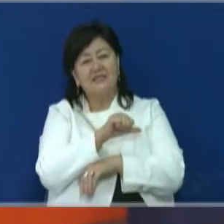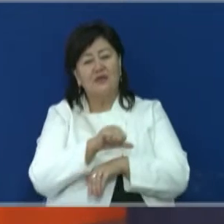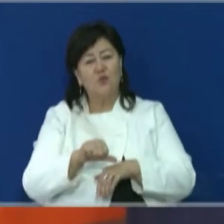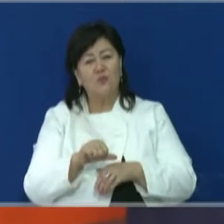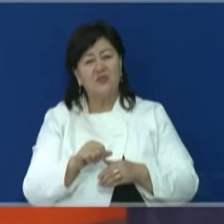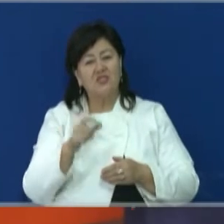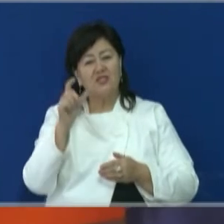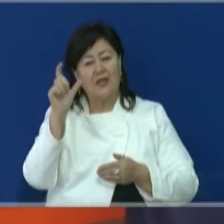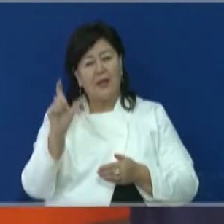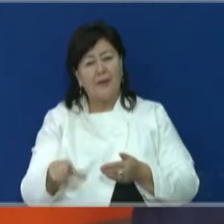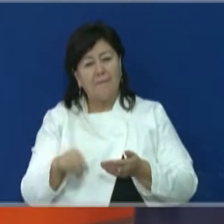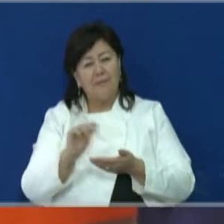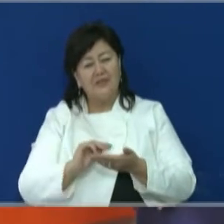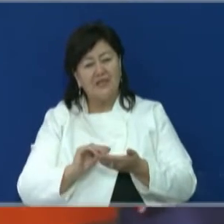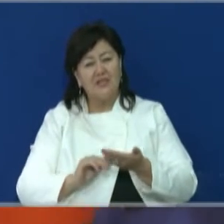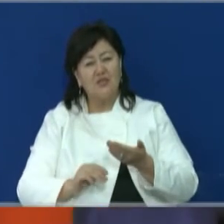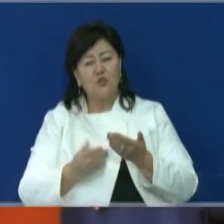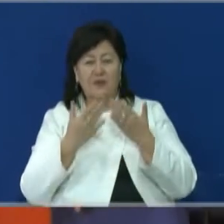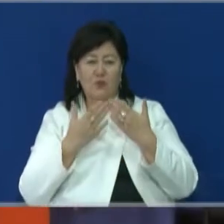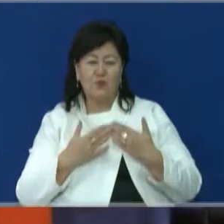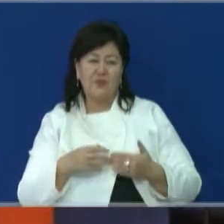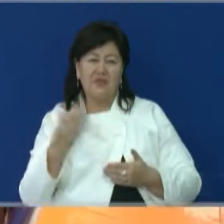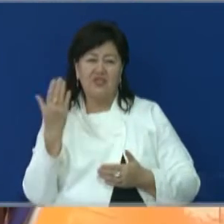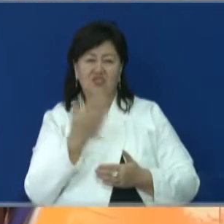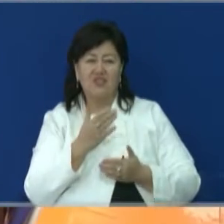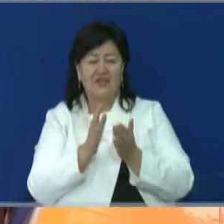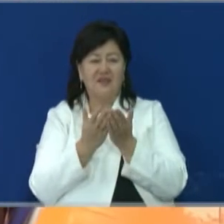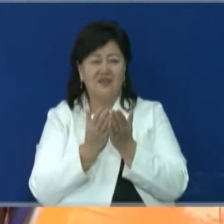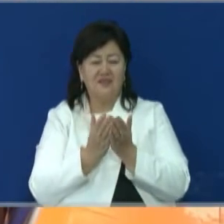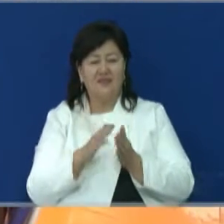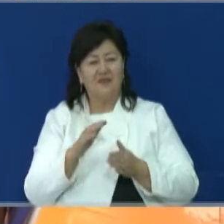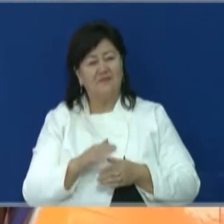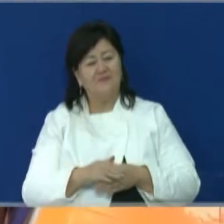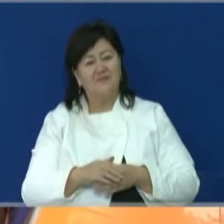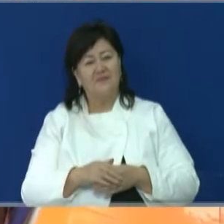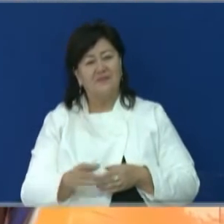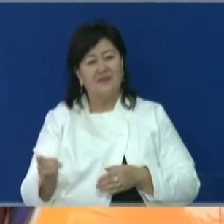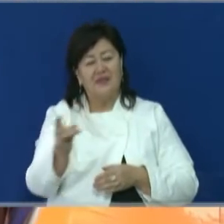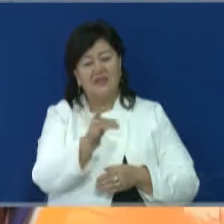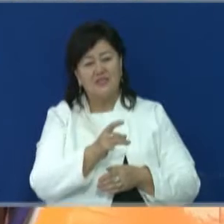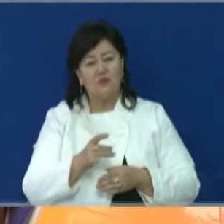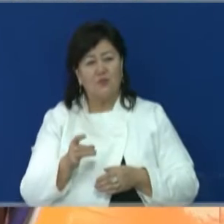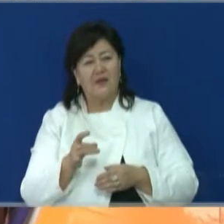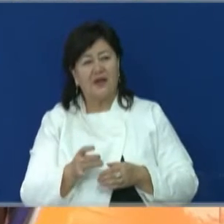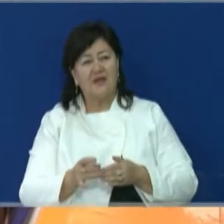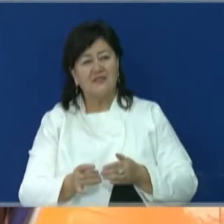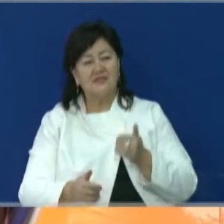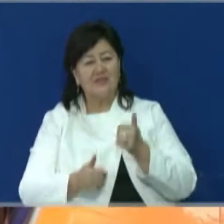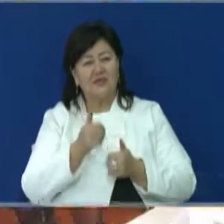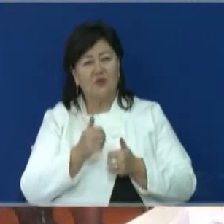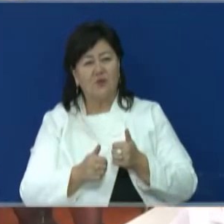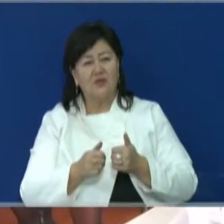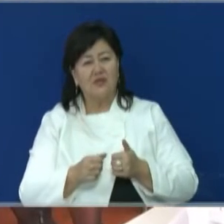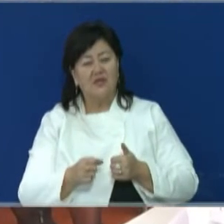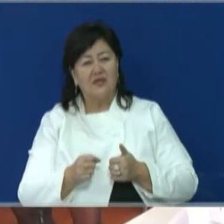сондай-ақ жастарды отансүйгіштік қасиеттерге қалыптастыру. Республикалық балалар оқуларының облыстық кезеңінде аудандық